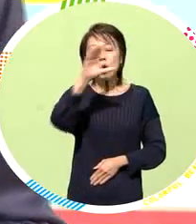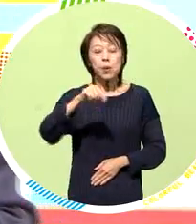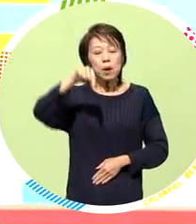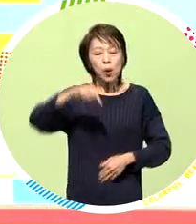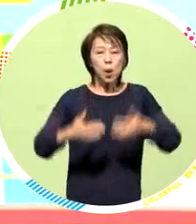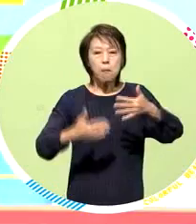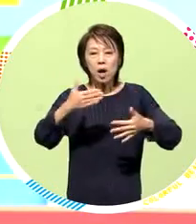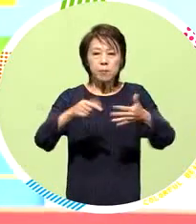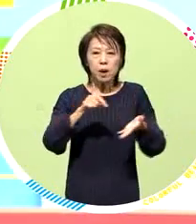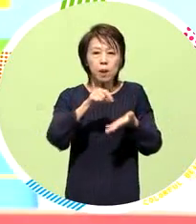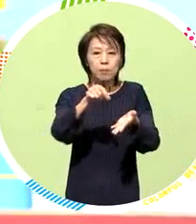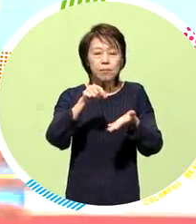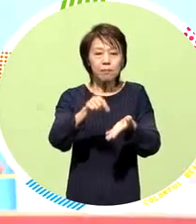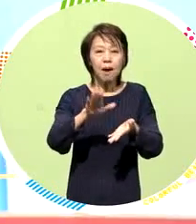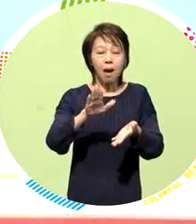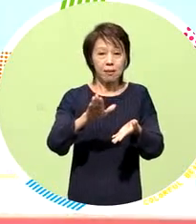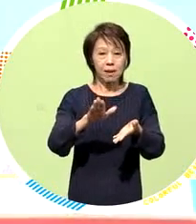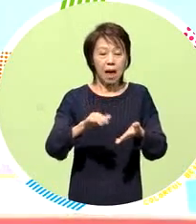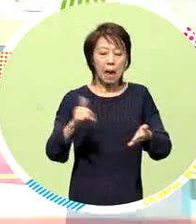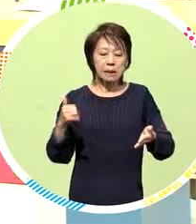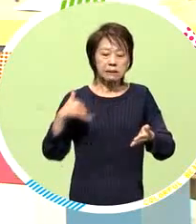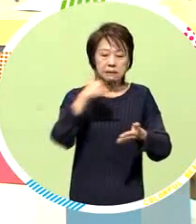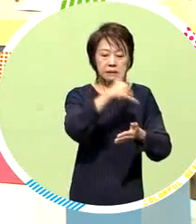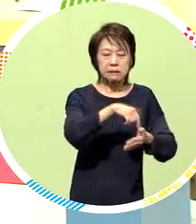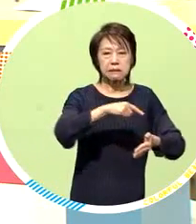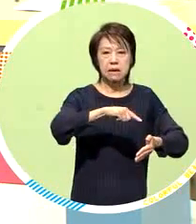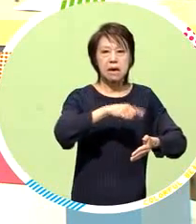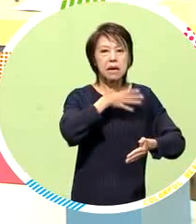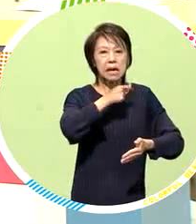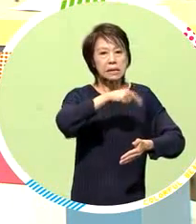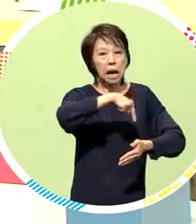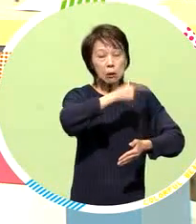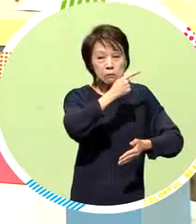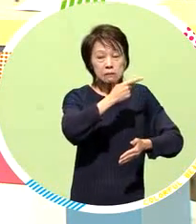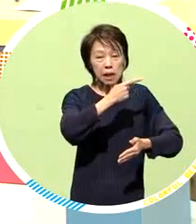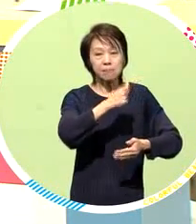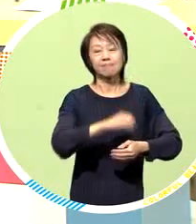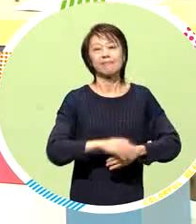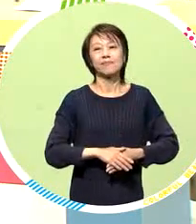ましたね100歳際ですからねブー